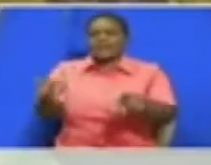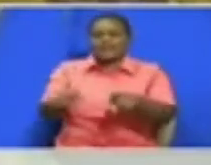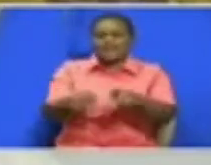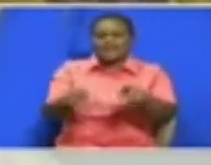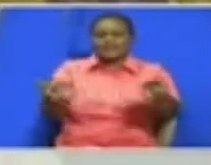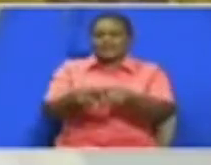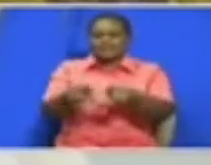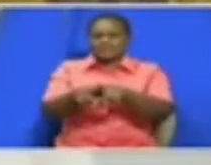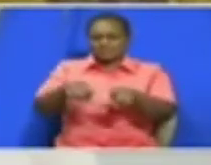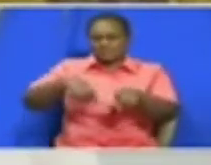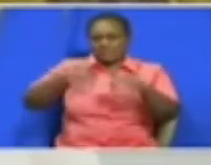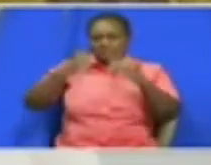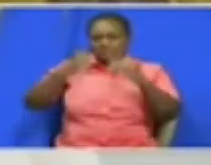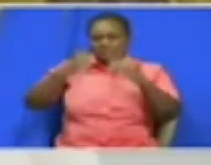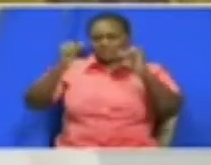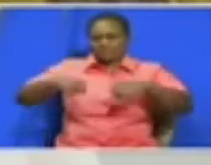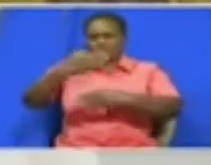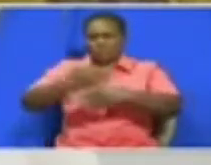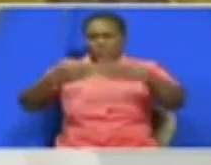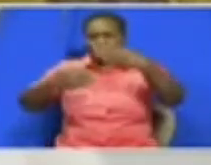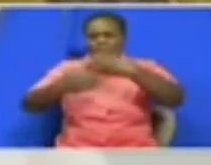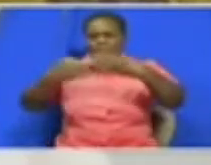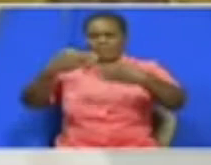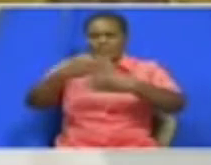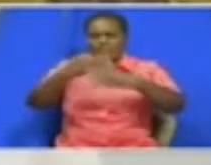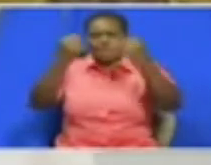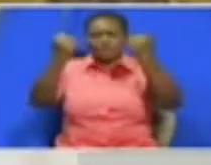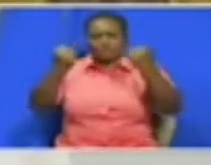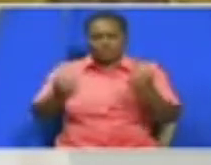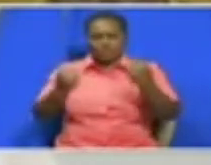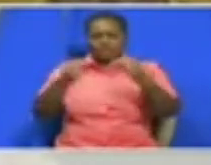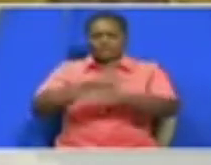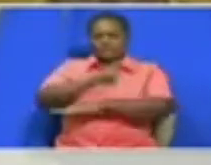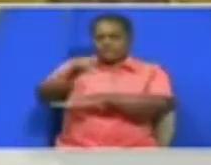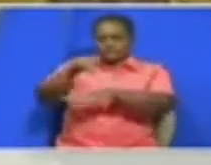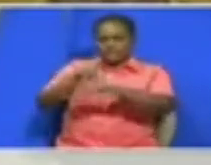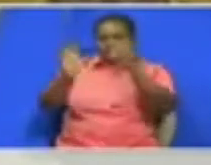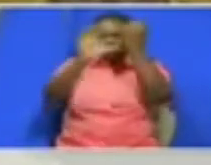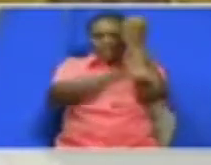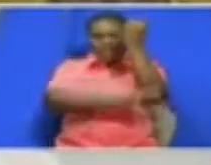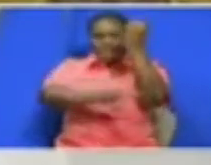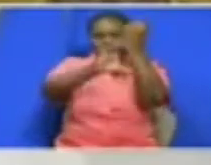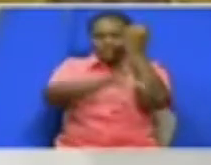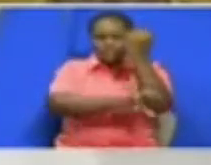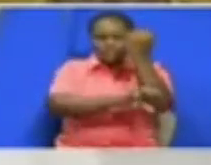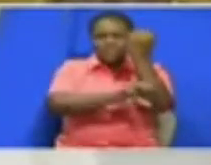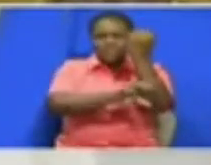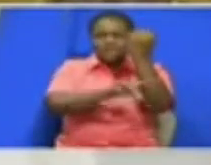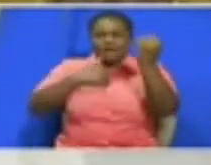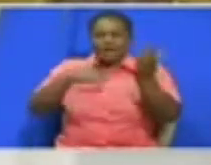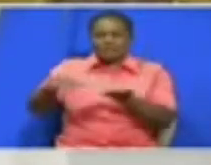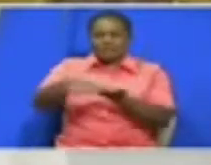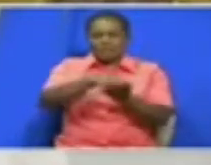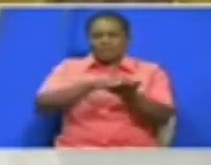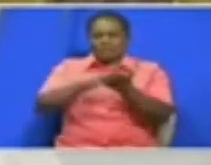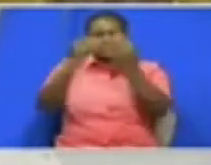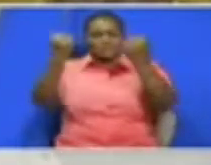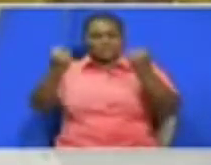kutengeneza strong nation, nchi yenye iko na msingi mzuri. Na